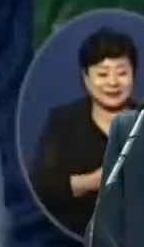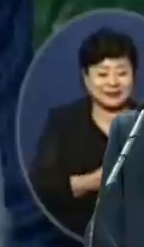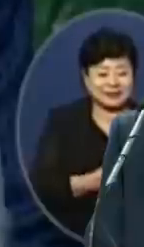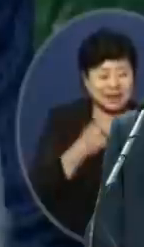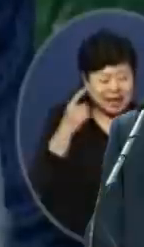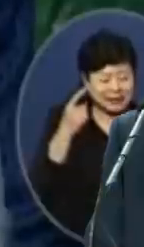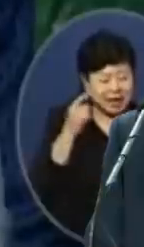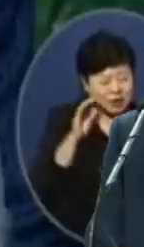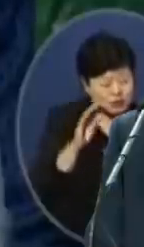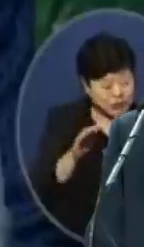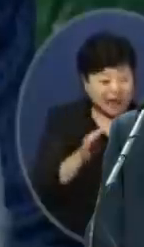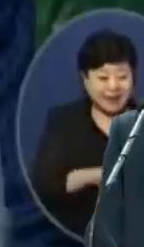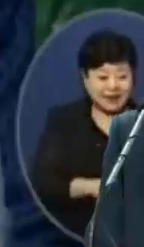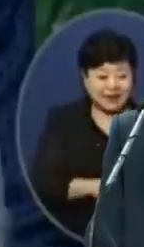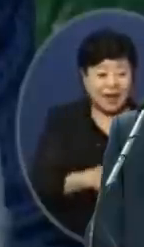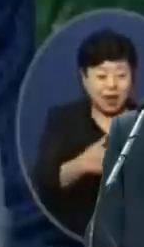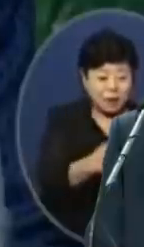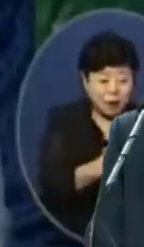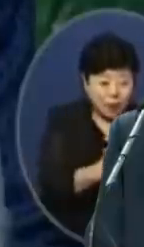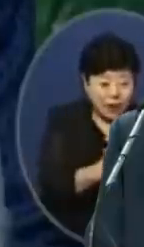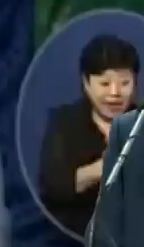한 달쯤 지난 후에